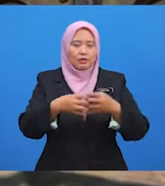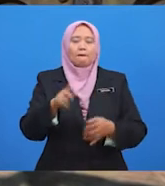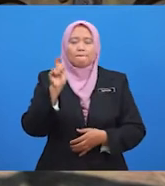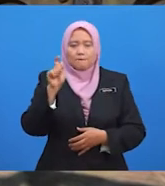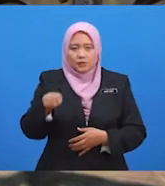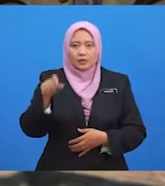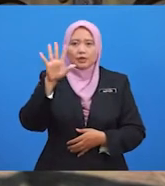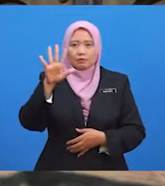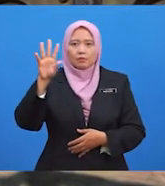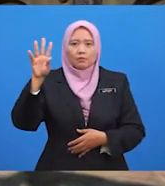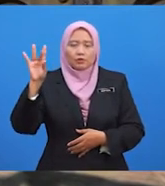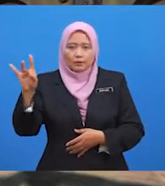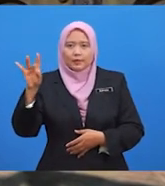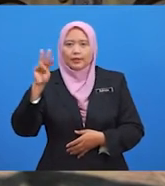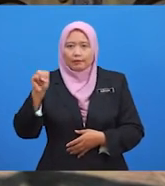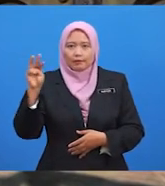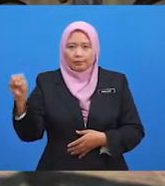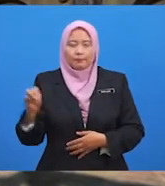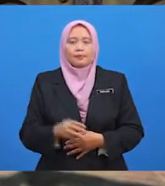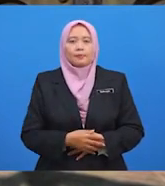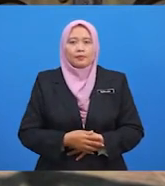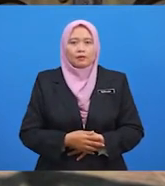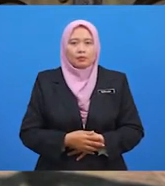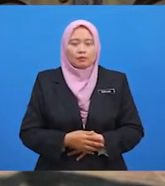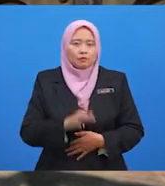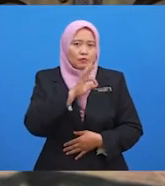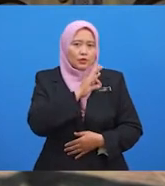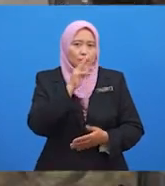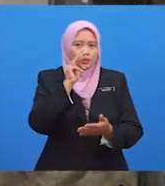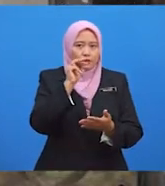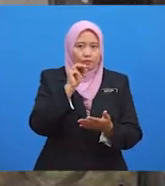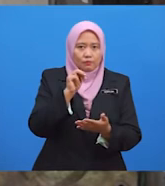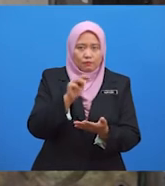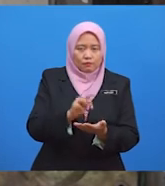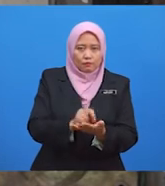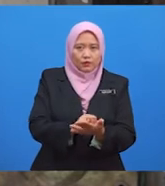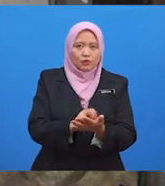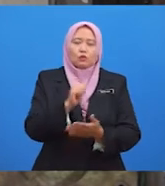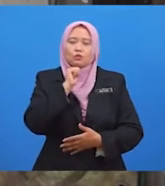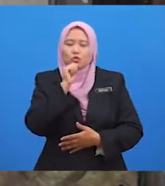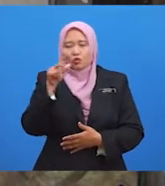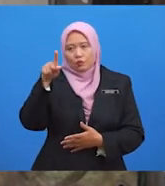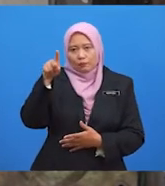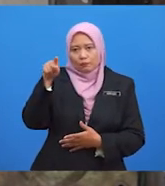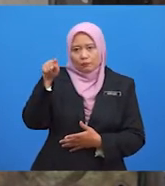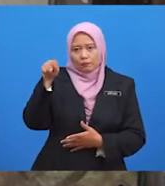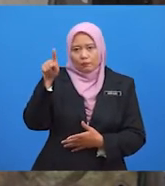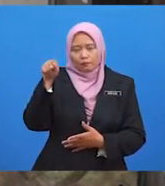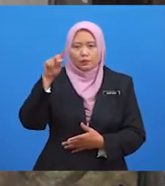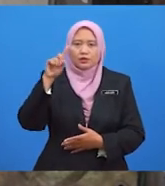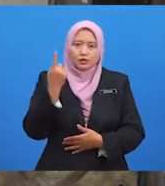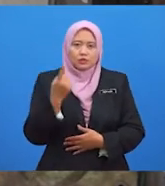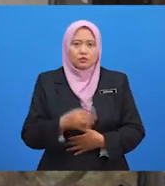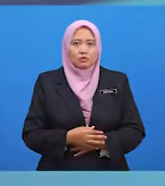58mm. Tahukah kamu button badge bukan hanya terdapat jenis pin, malah terdapat pelbagai jenis